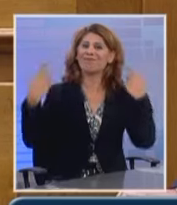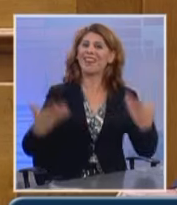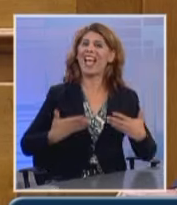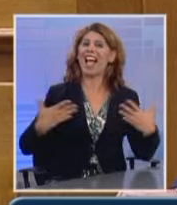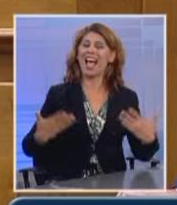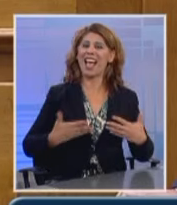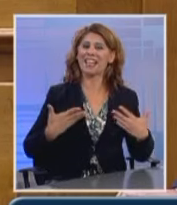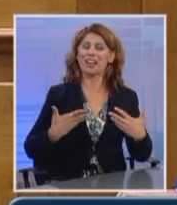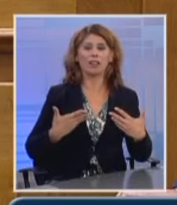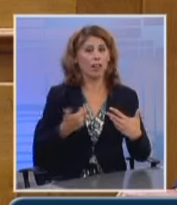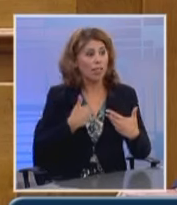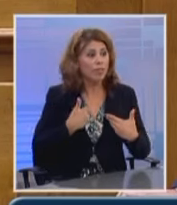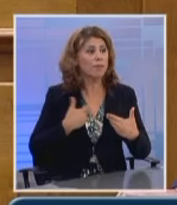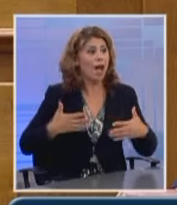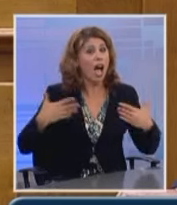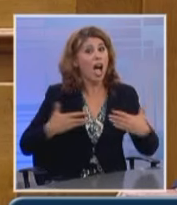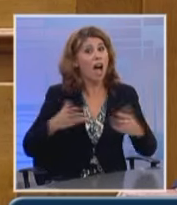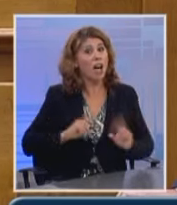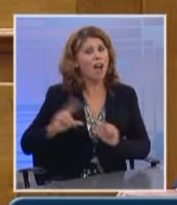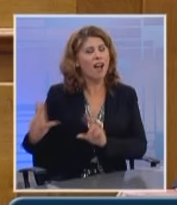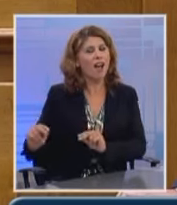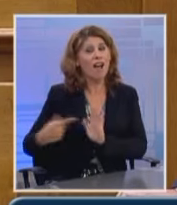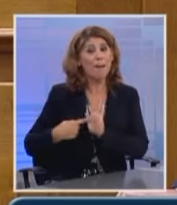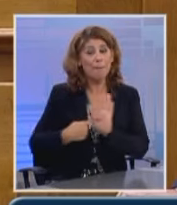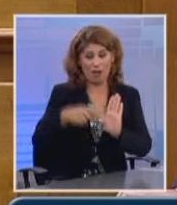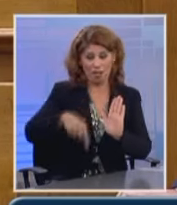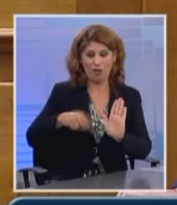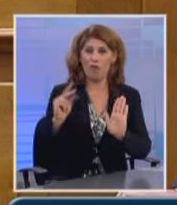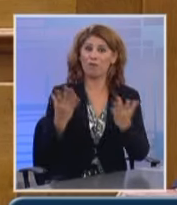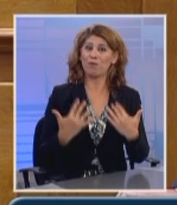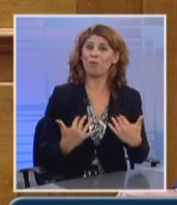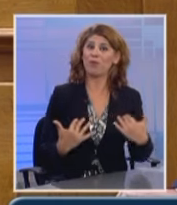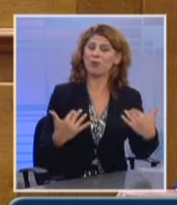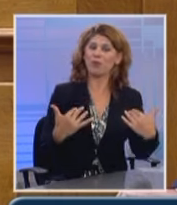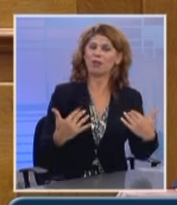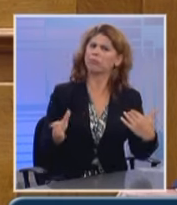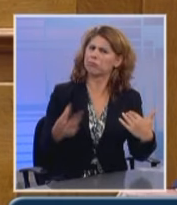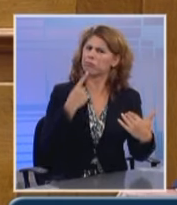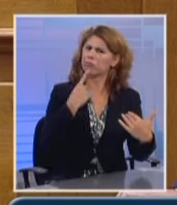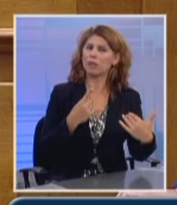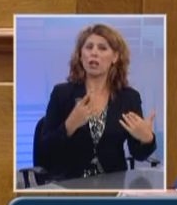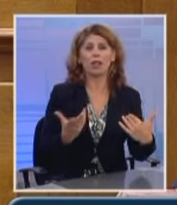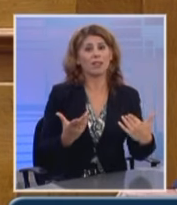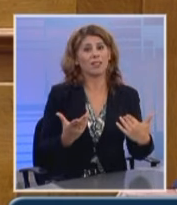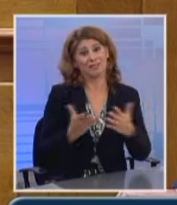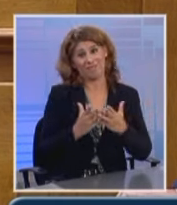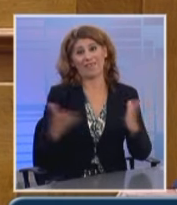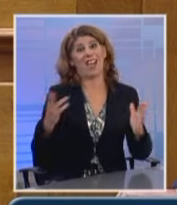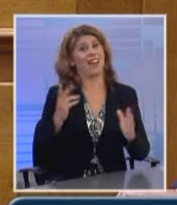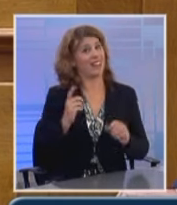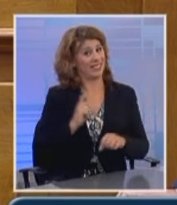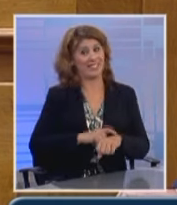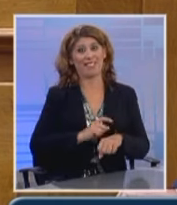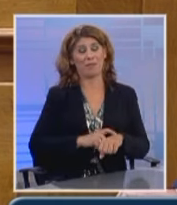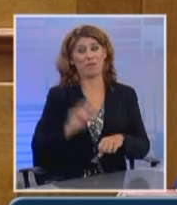και δική μας χαρά. Η παρουσία σας εδώ, θα το έλεγα, είναι μια από τις ιδιαίτερες στιγμές του Εθνικού